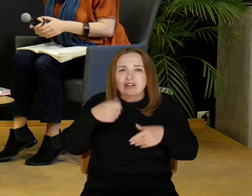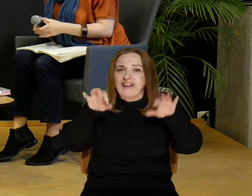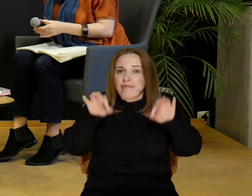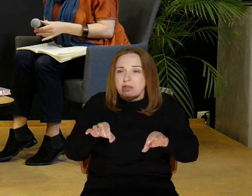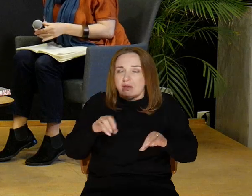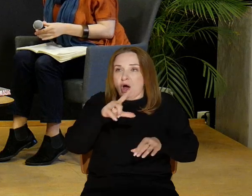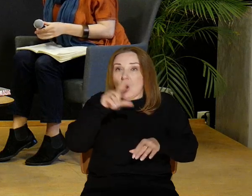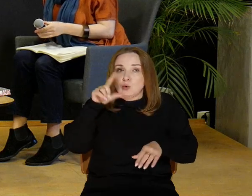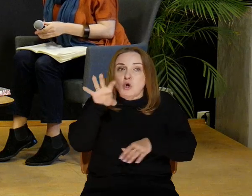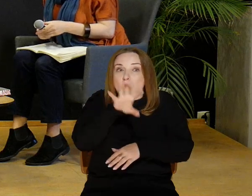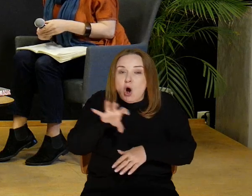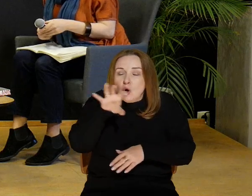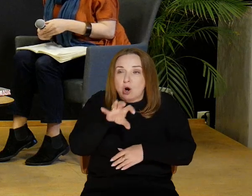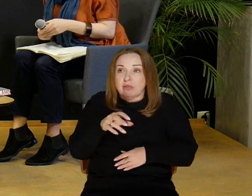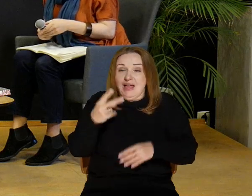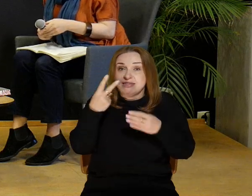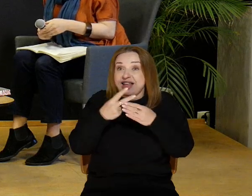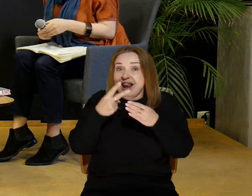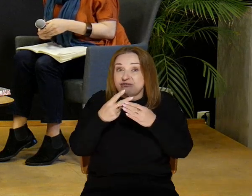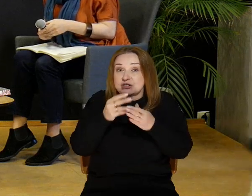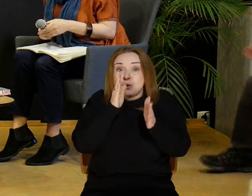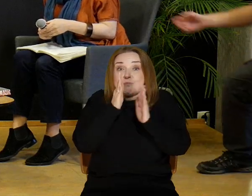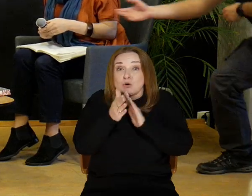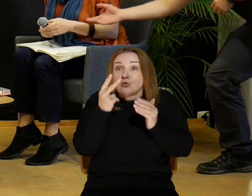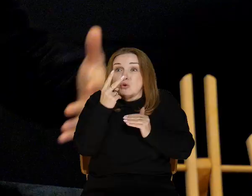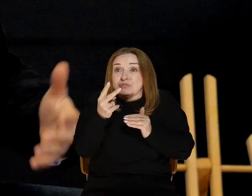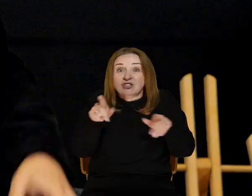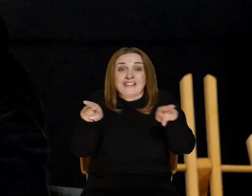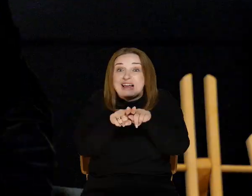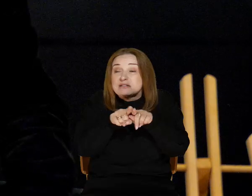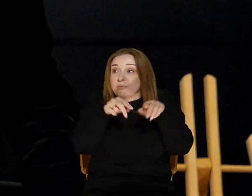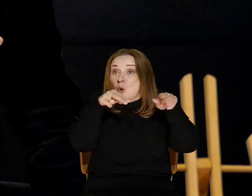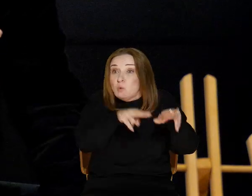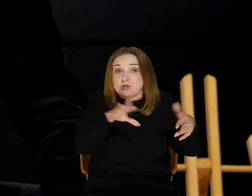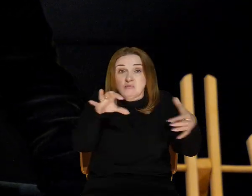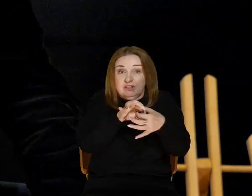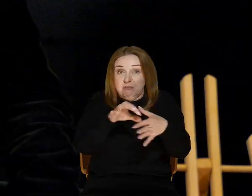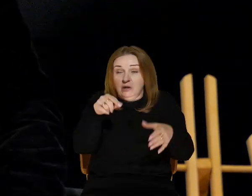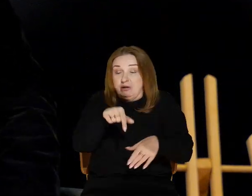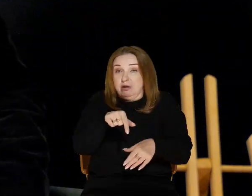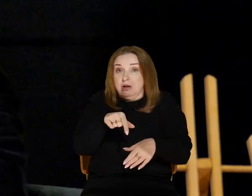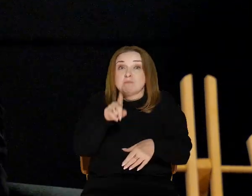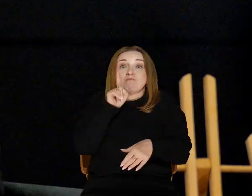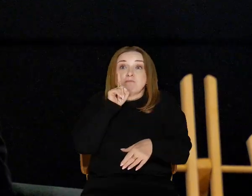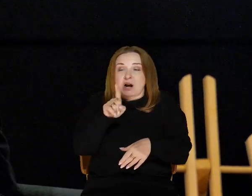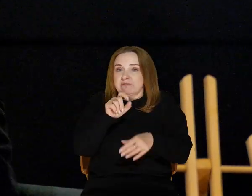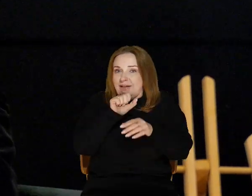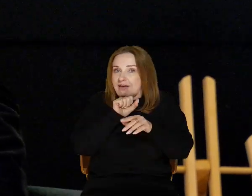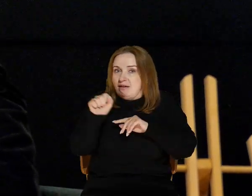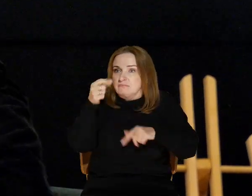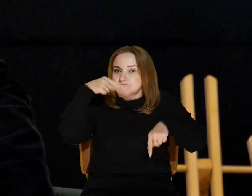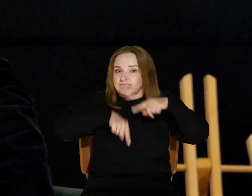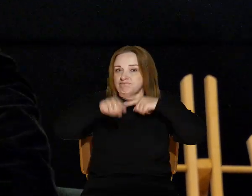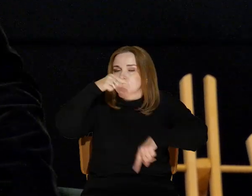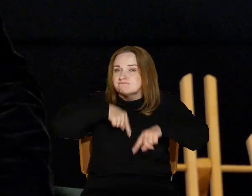to i może w telewizji widzieć bezpośrednio, jakby prawie uczestniczyć w tym, tak? I potem widzimy, że faktycznie u nich się pojawiają te